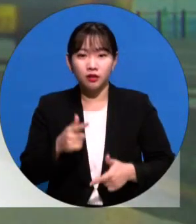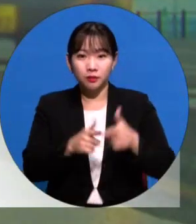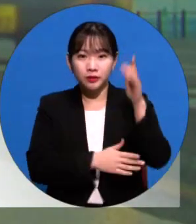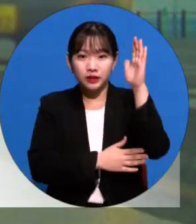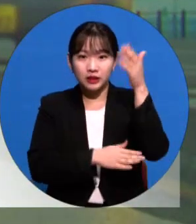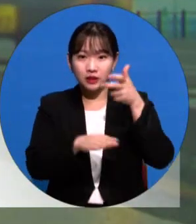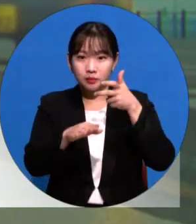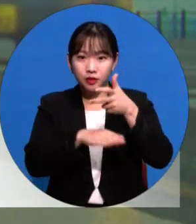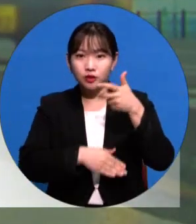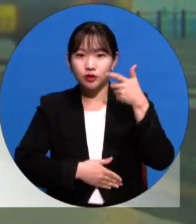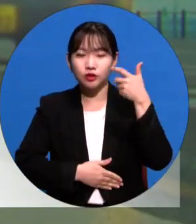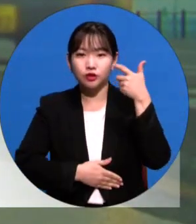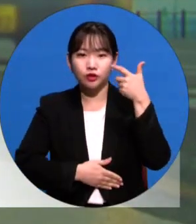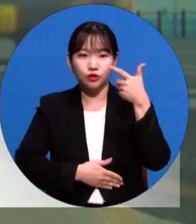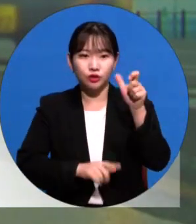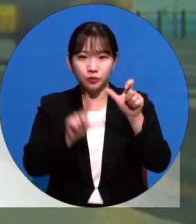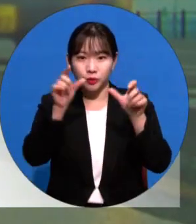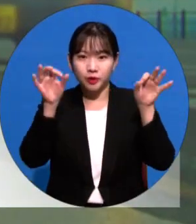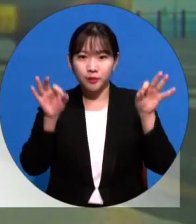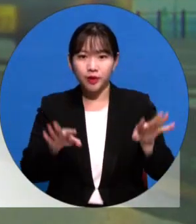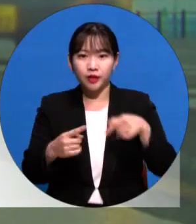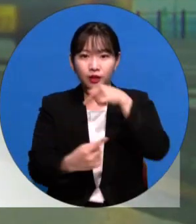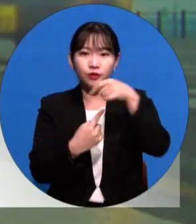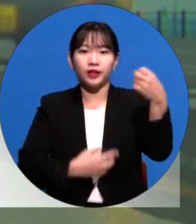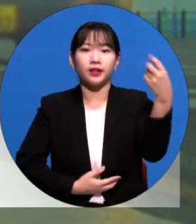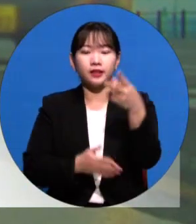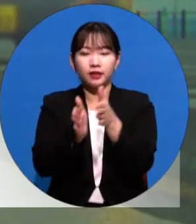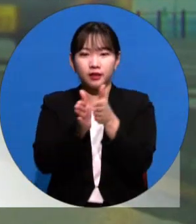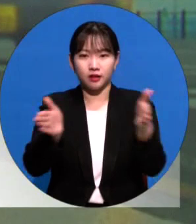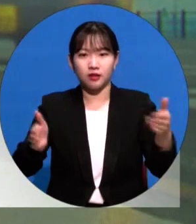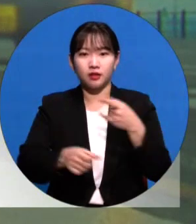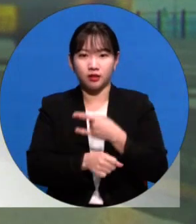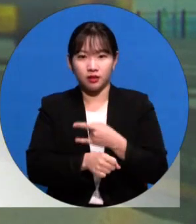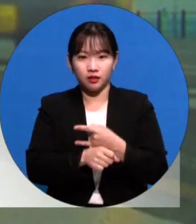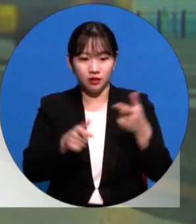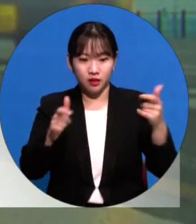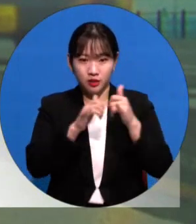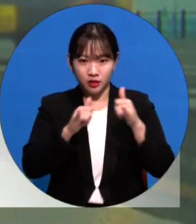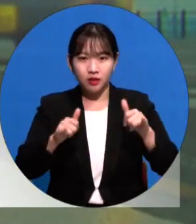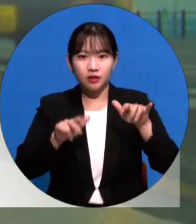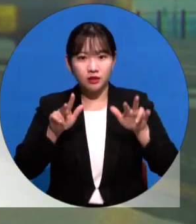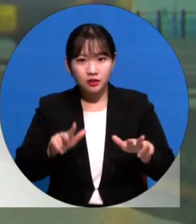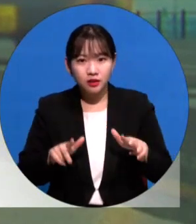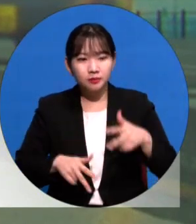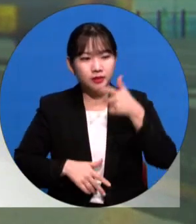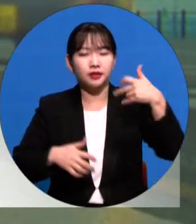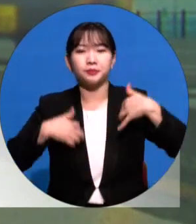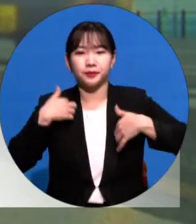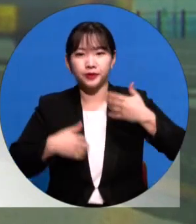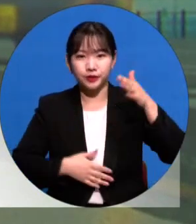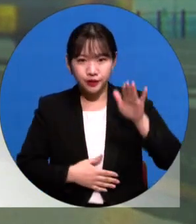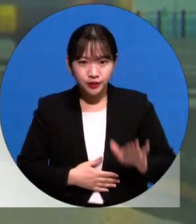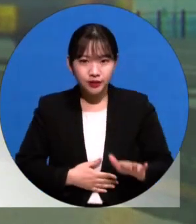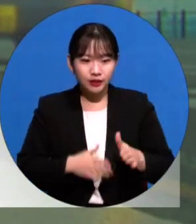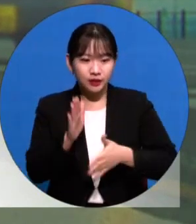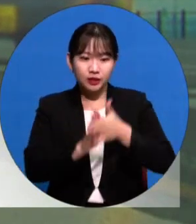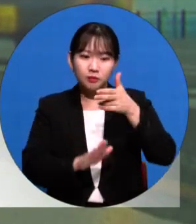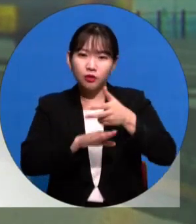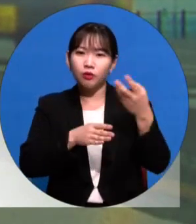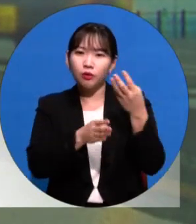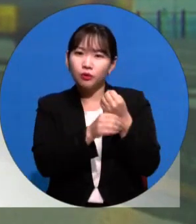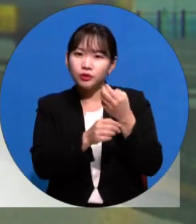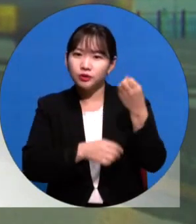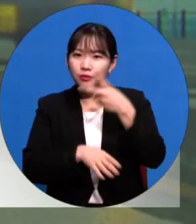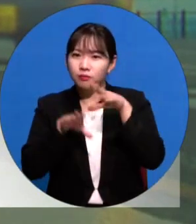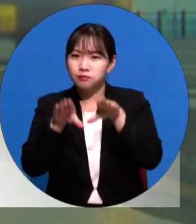목포 시내버스가 65일 만에 운행을 다시 시작했습니다. 지역민들은 일단 크게 기뻐했지만 시내버스가 언제